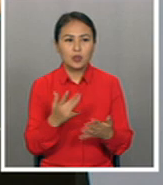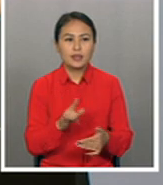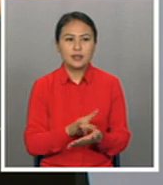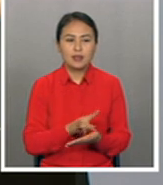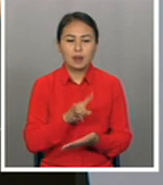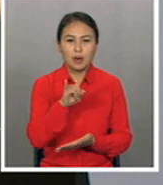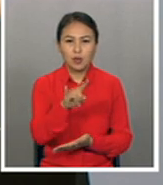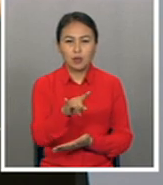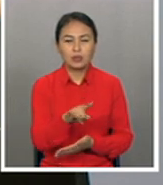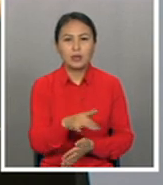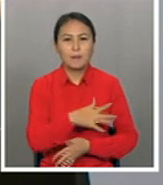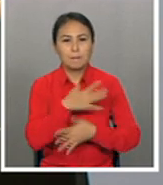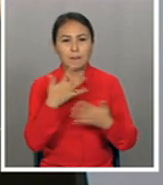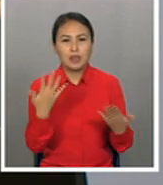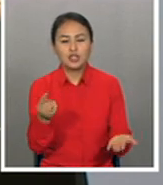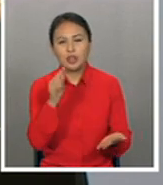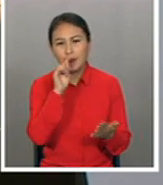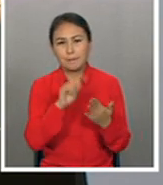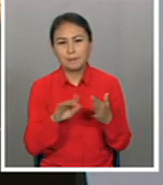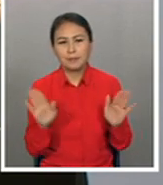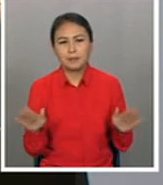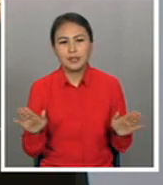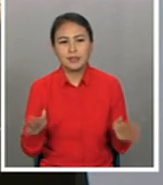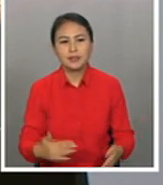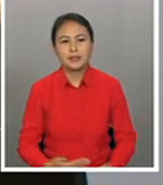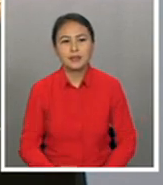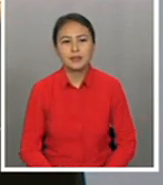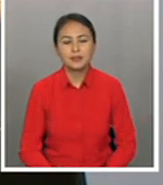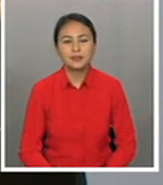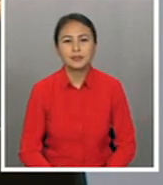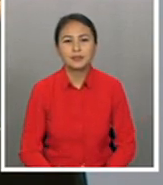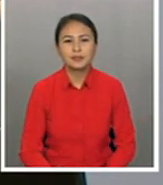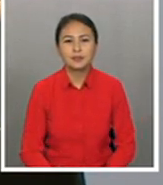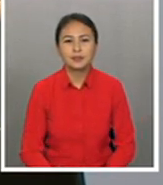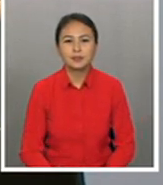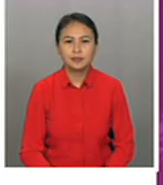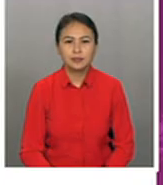большой самолет, большая птица.